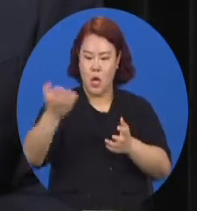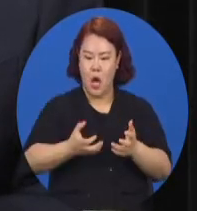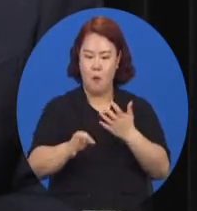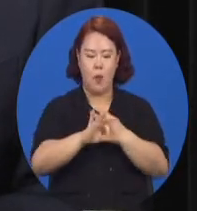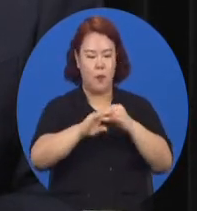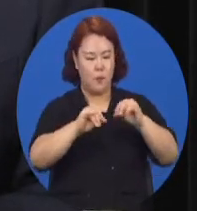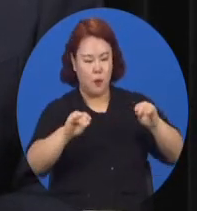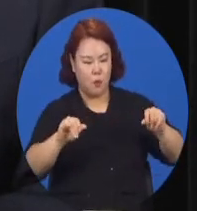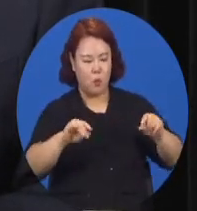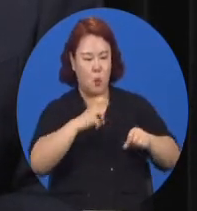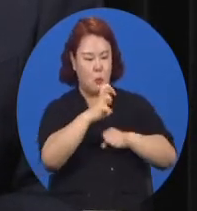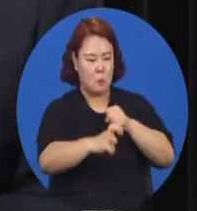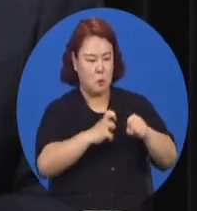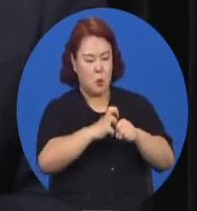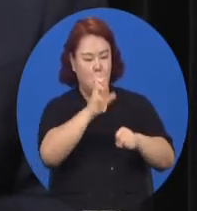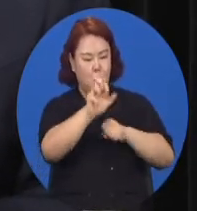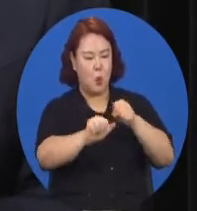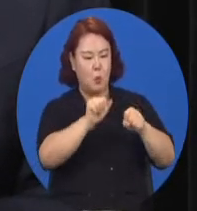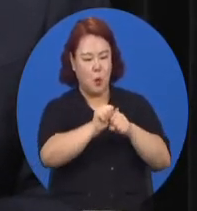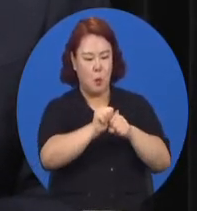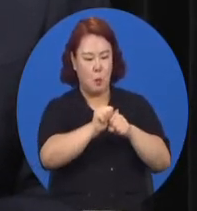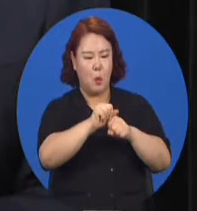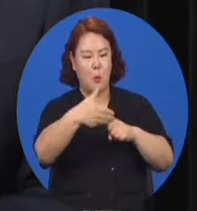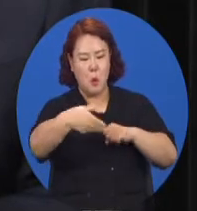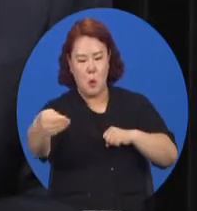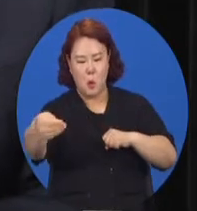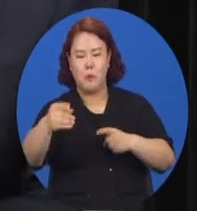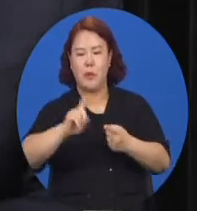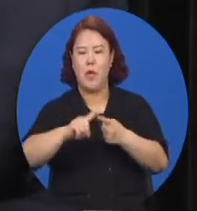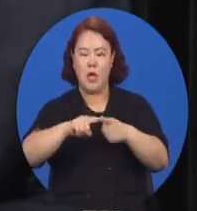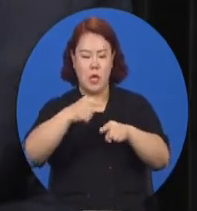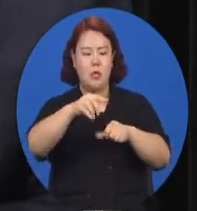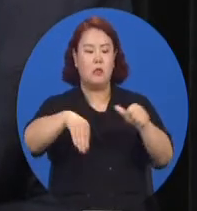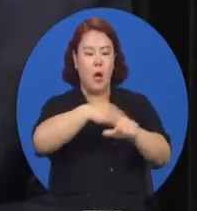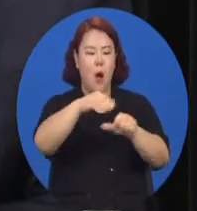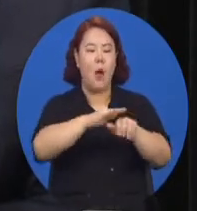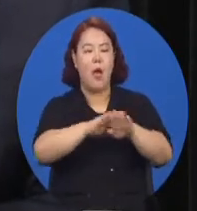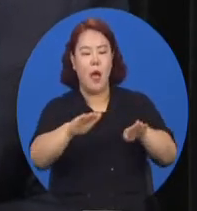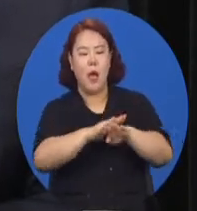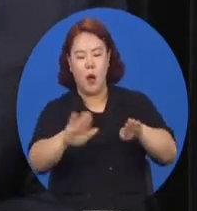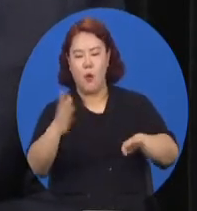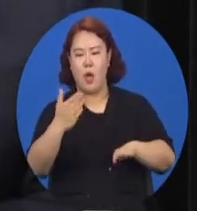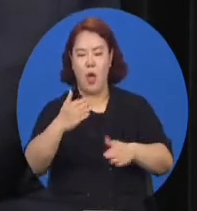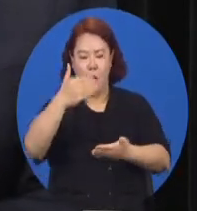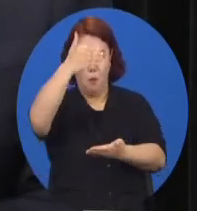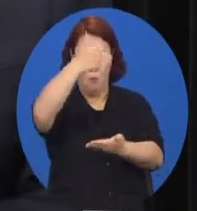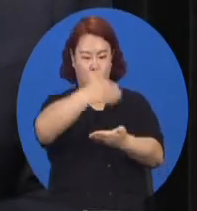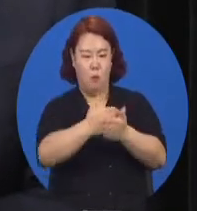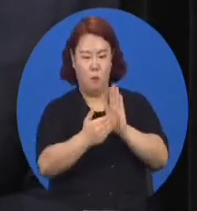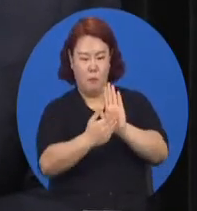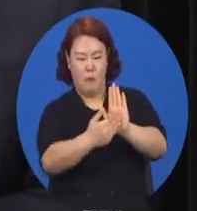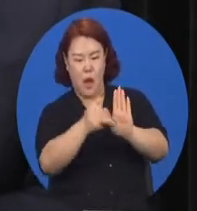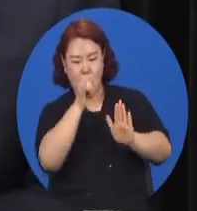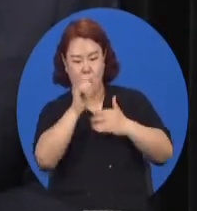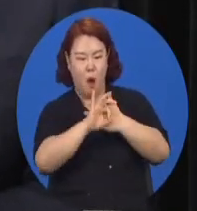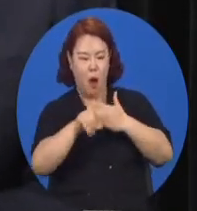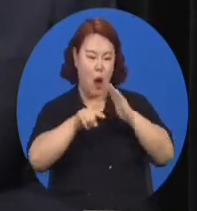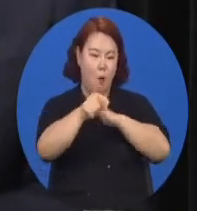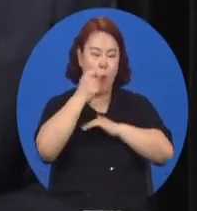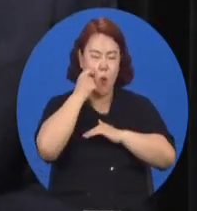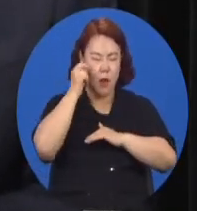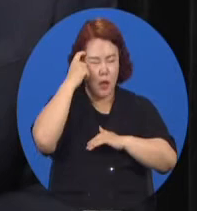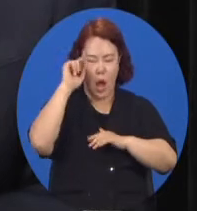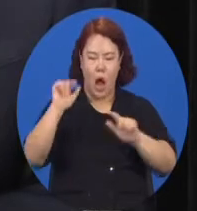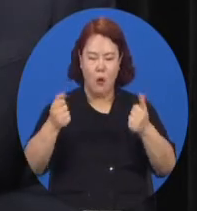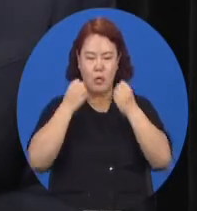뭐 30년 내지 50년 장기적으로 해주고 이렇게 하면서 풀어가는 겁니다. 벽이 있으면 못 간다고 생각하는 것이 아니라